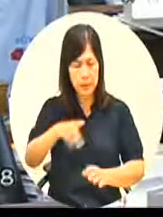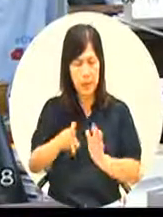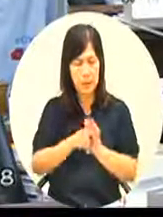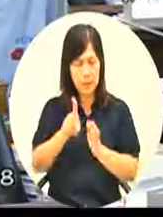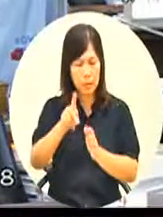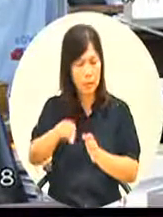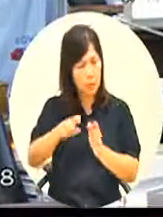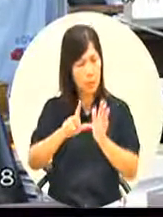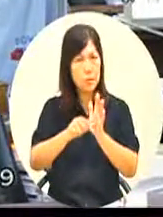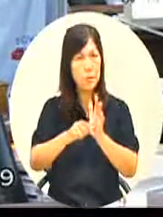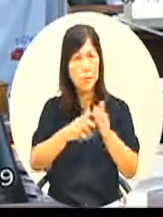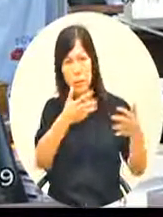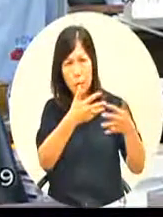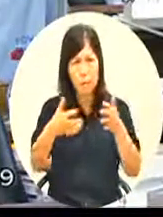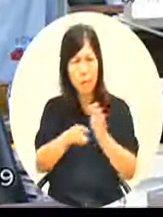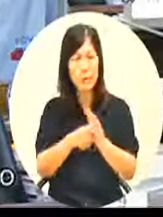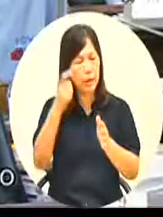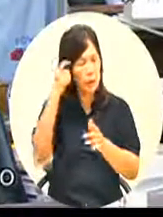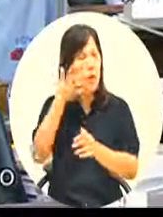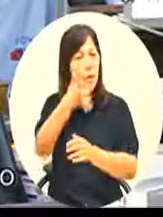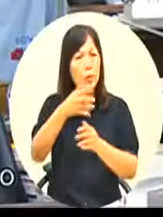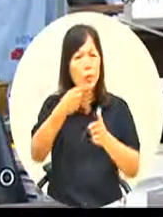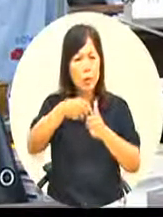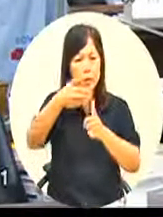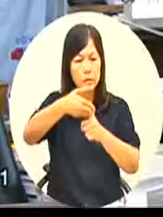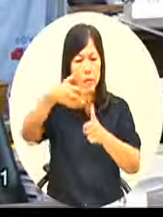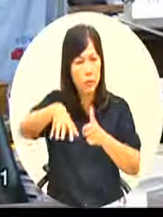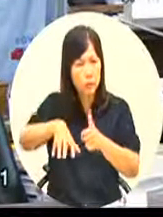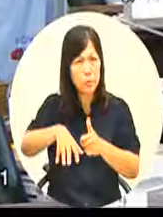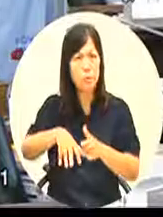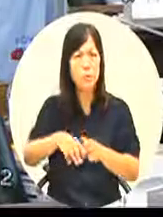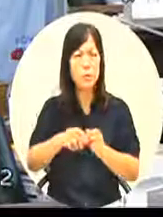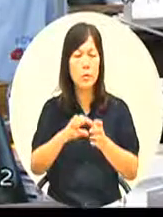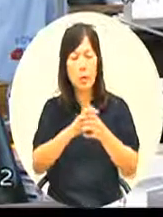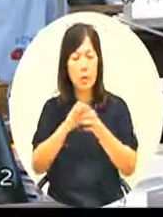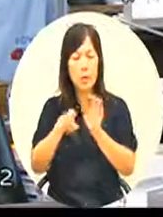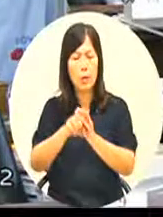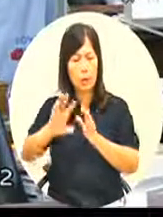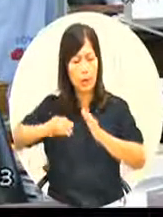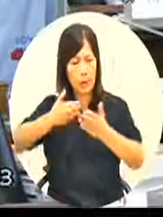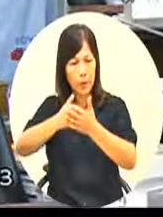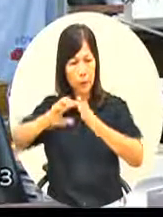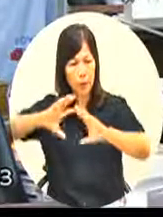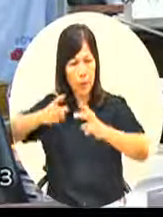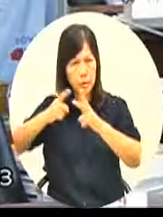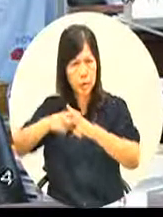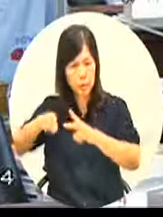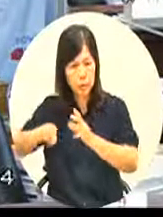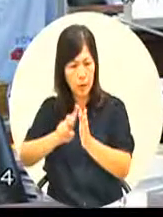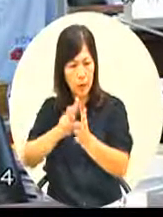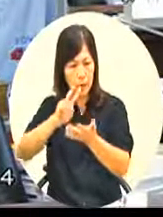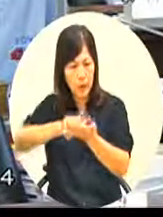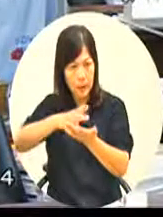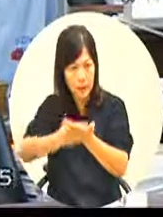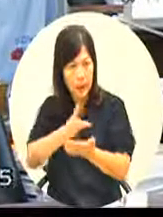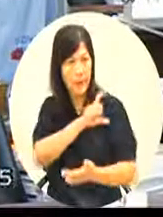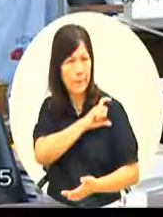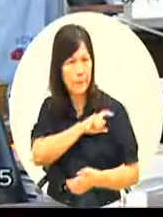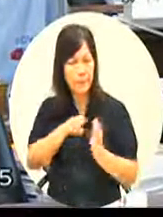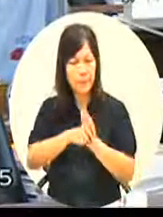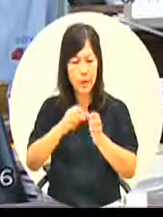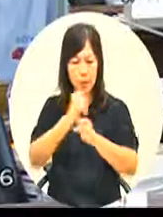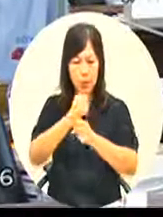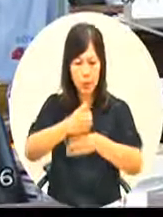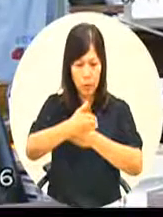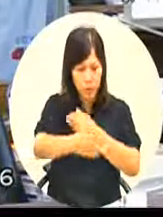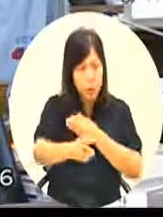的质询，然后再请教一下教育局，关于美术馆小学证明了这样子一个行政流程